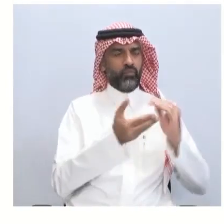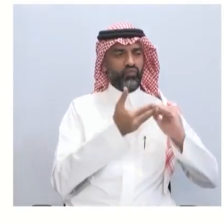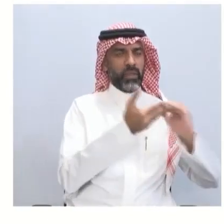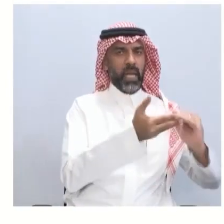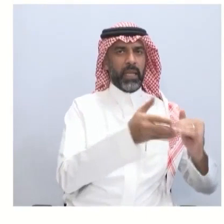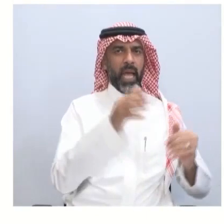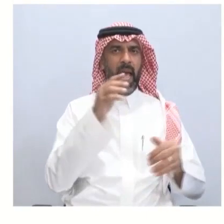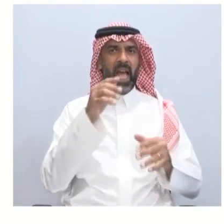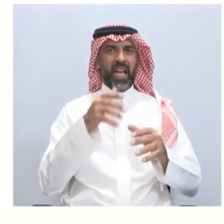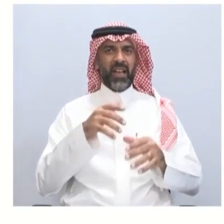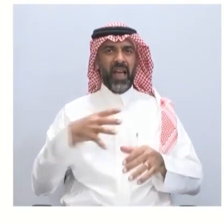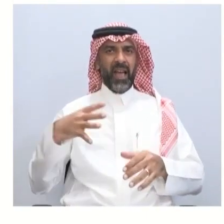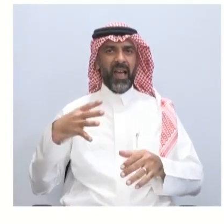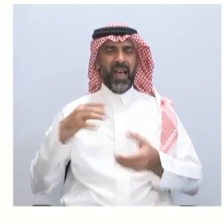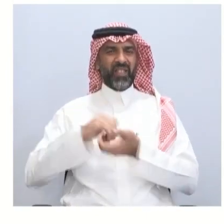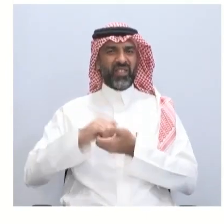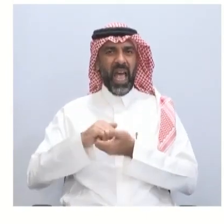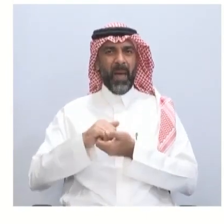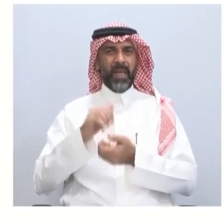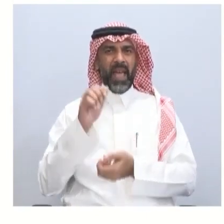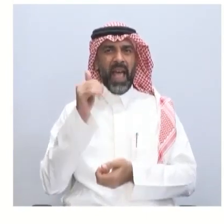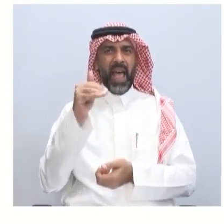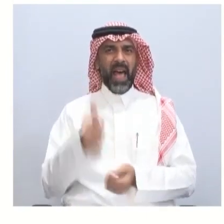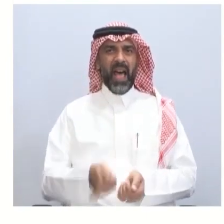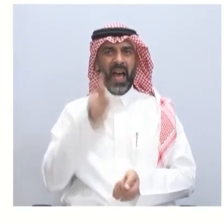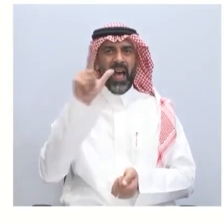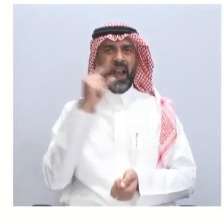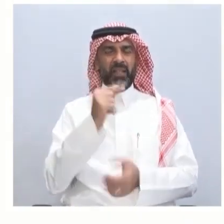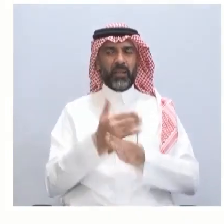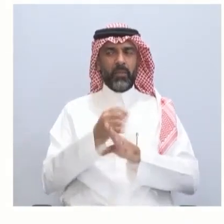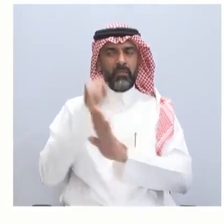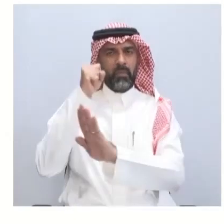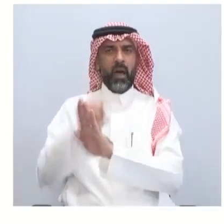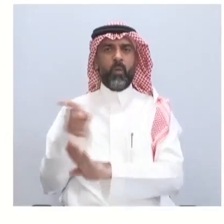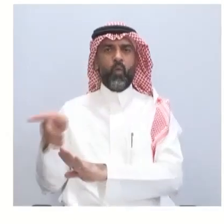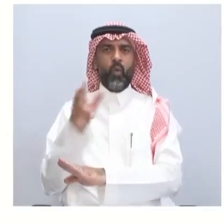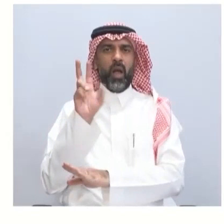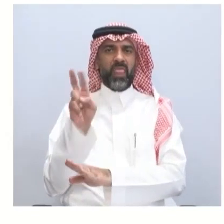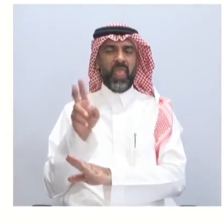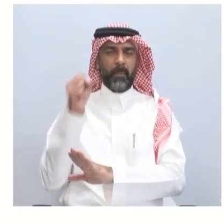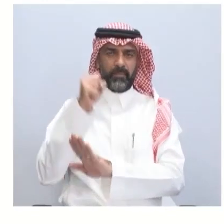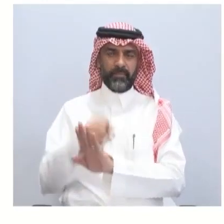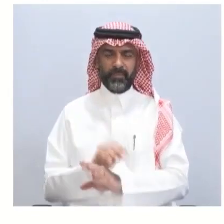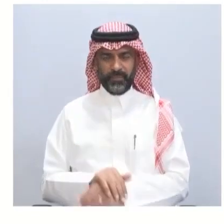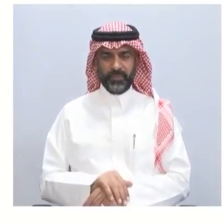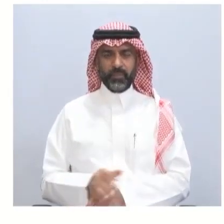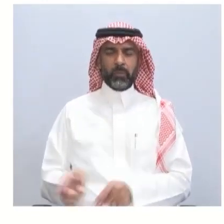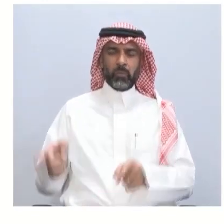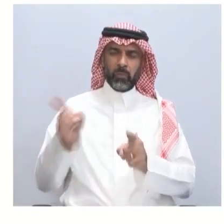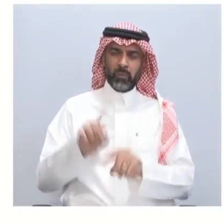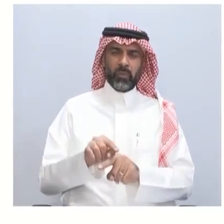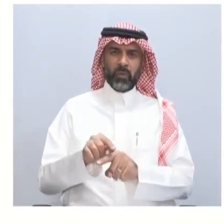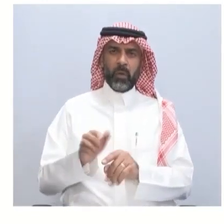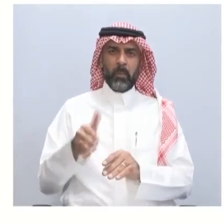عقرباء وبعد ذلك توالت العصور وتوالت الاحداث على اليمامه ابناء وبنات الطلاب الى ان